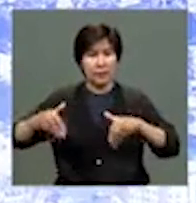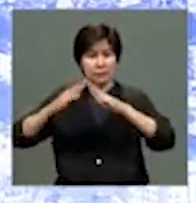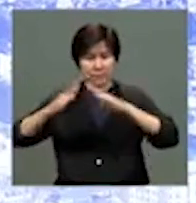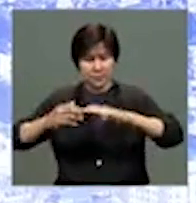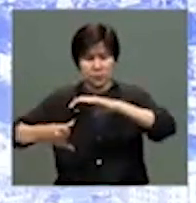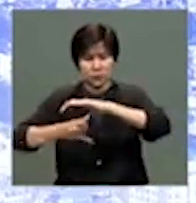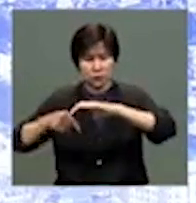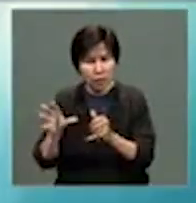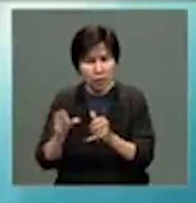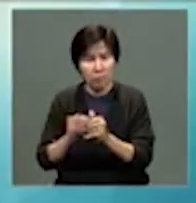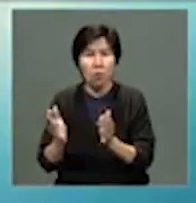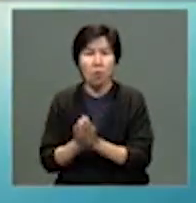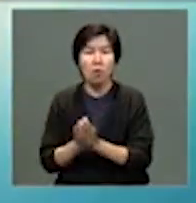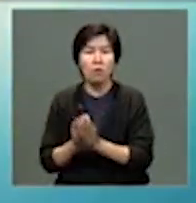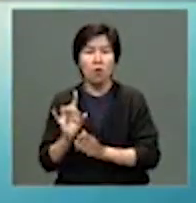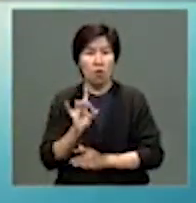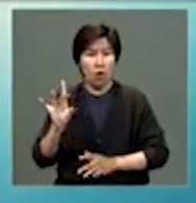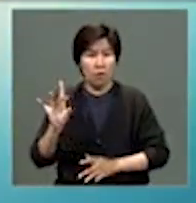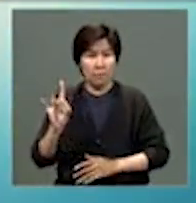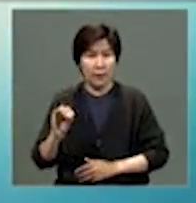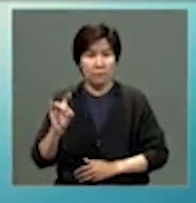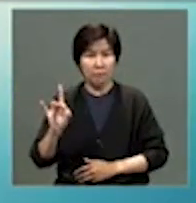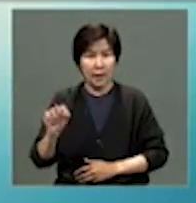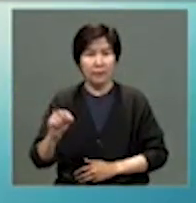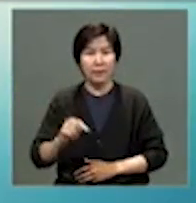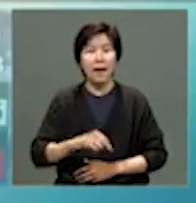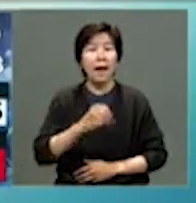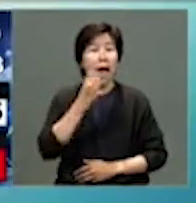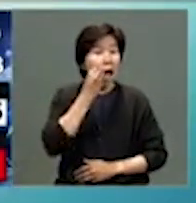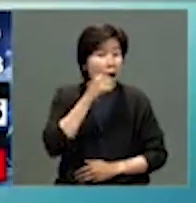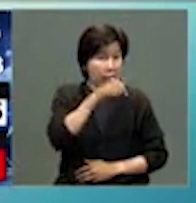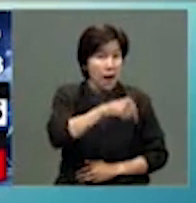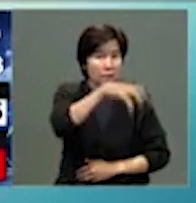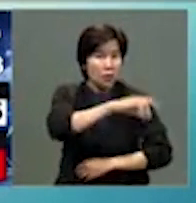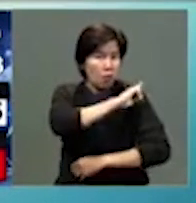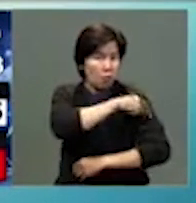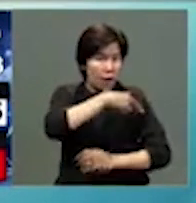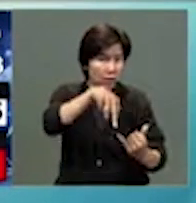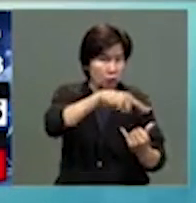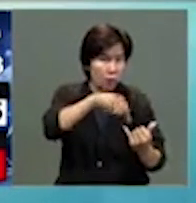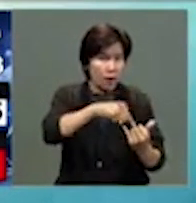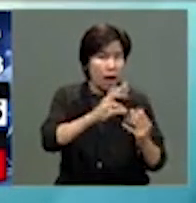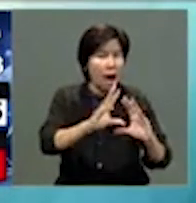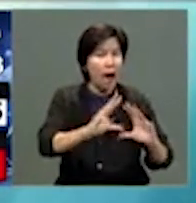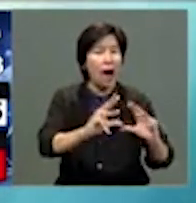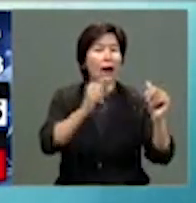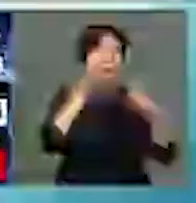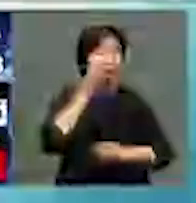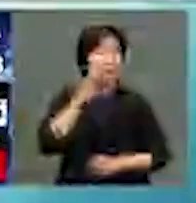188รายนะครับหายแล้วเพิ่มขึ้นอีก 8รายทำให้เป็นตัวเลขอยู่ที่ 2981